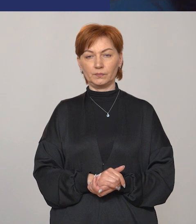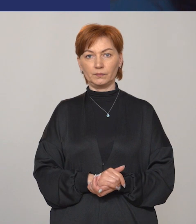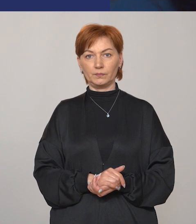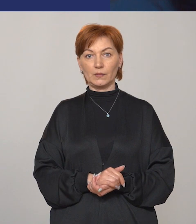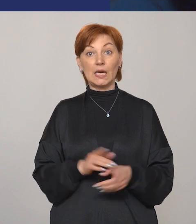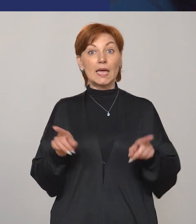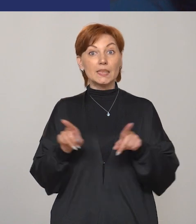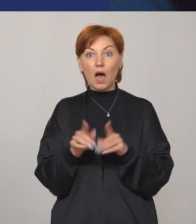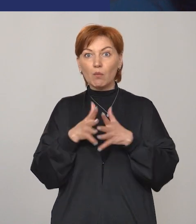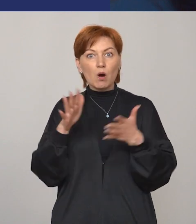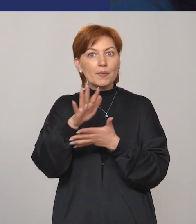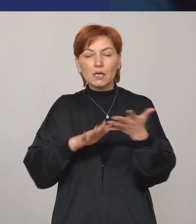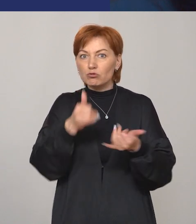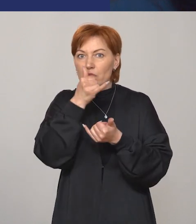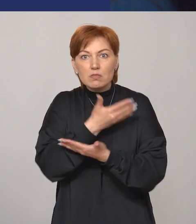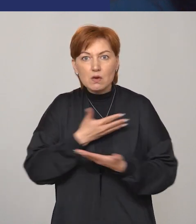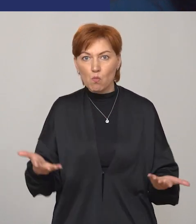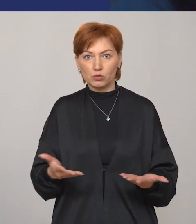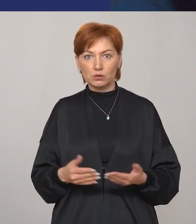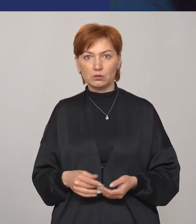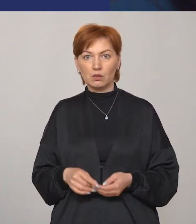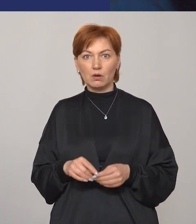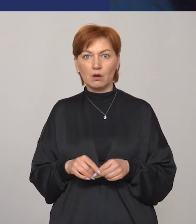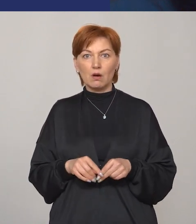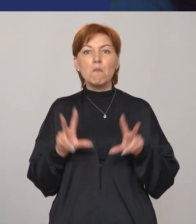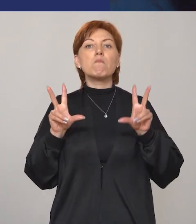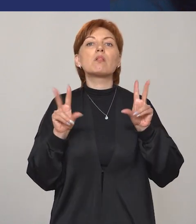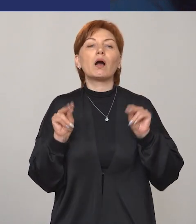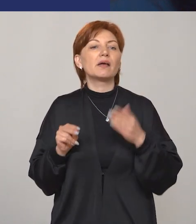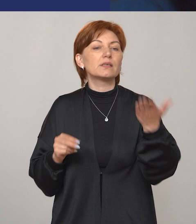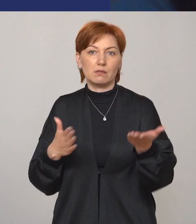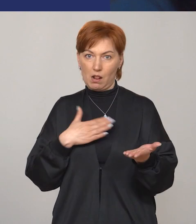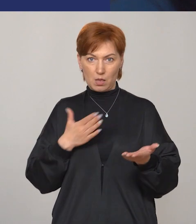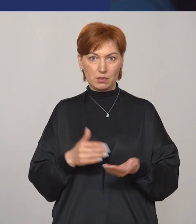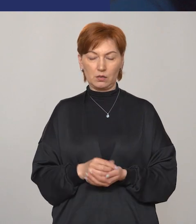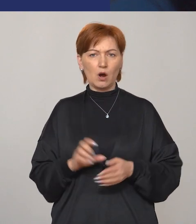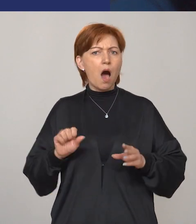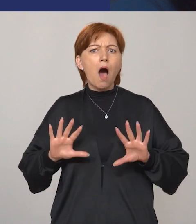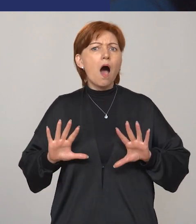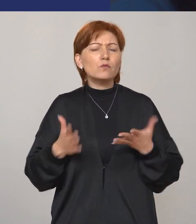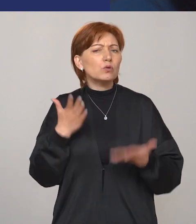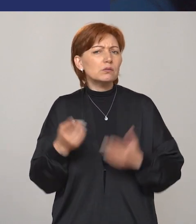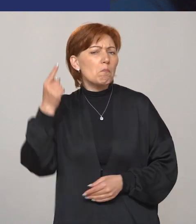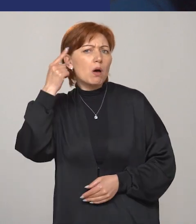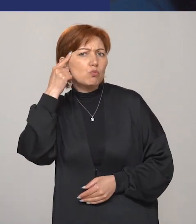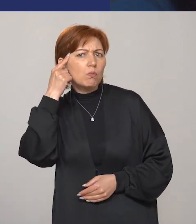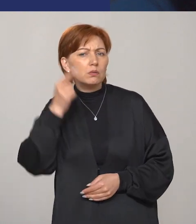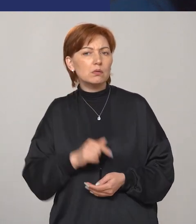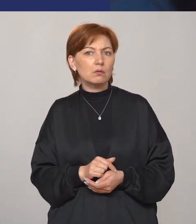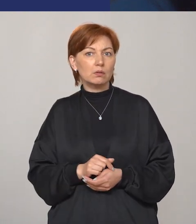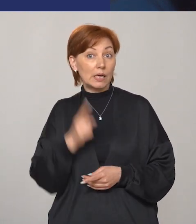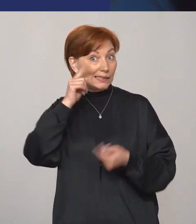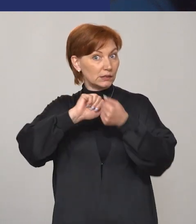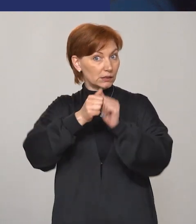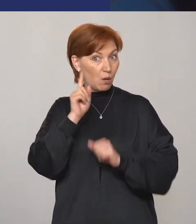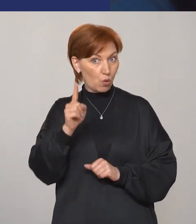Так больше продолжаться не может. Благодетель ты наш. А, доченька, подумал.